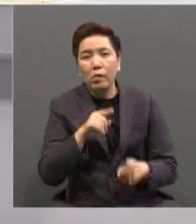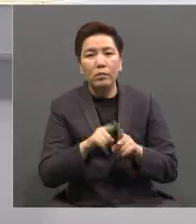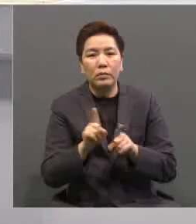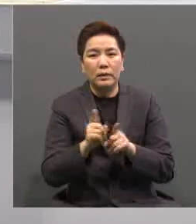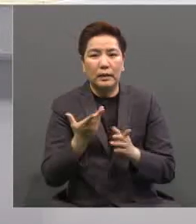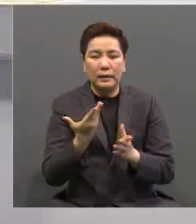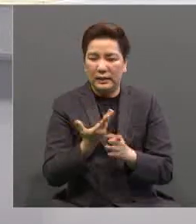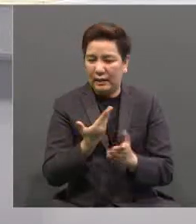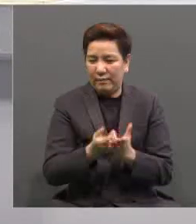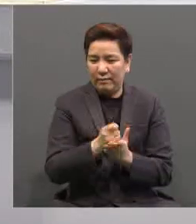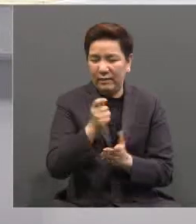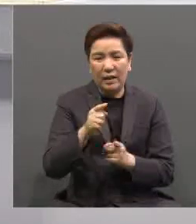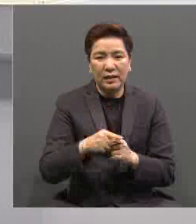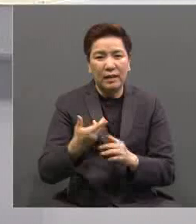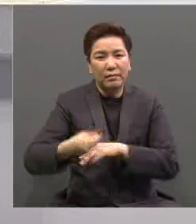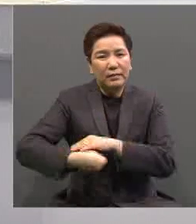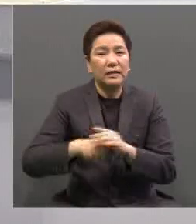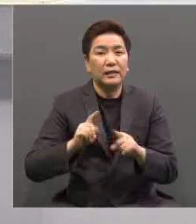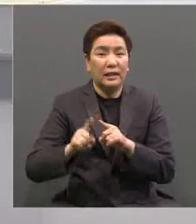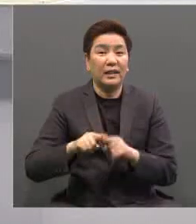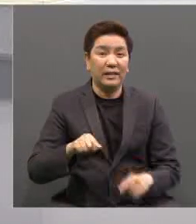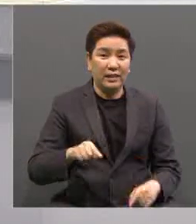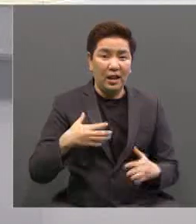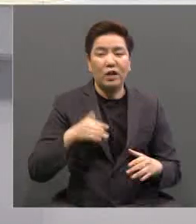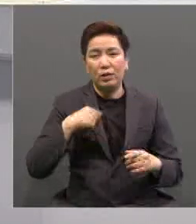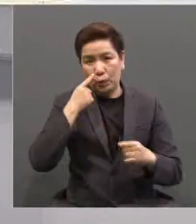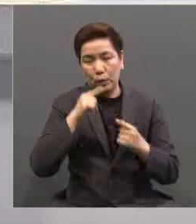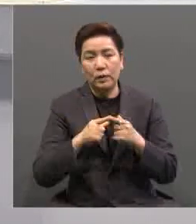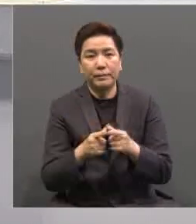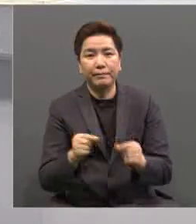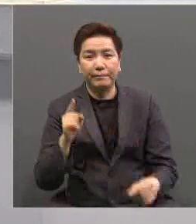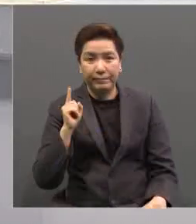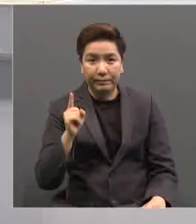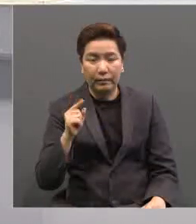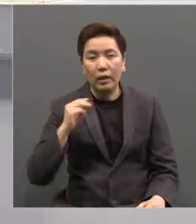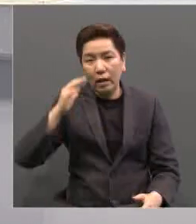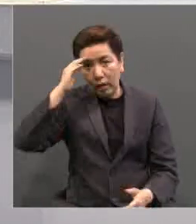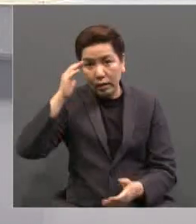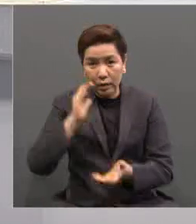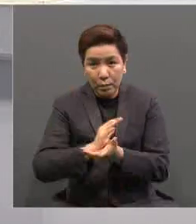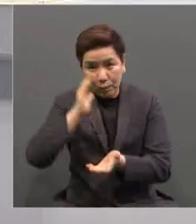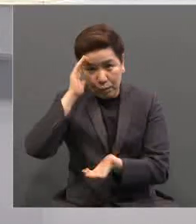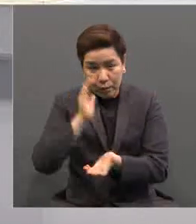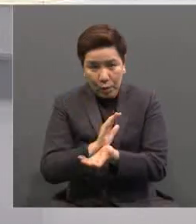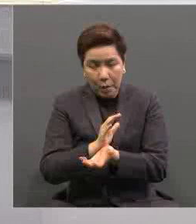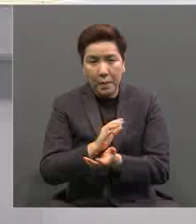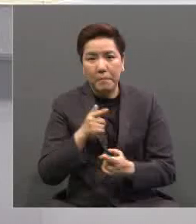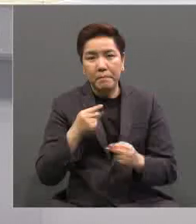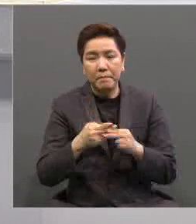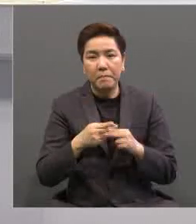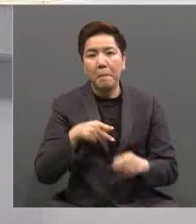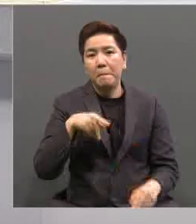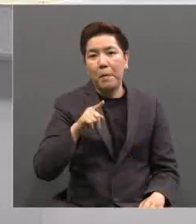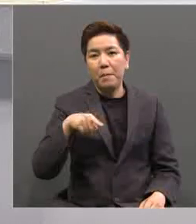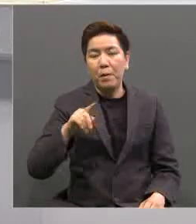มาจ่ายเงินอะไรกันหลังจากเรียกรับสินบนต่างๆนะครับอันนี้ก็เป็นอีกหนึ่งกรณีเหมือนกันที่ตำรวจกองบังคับการป้องกันปราบ